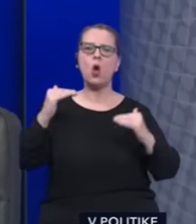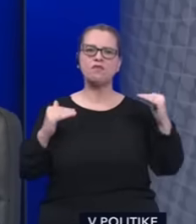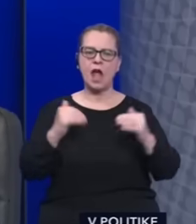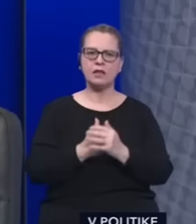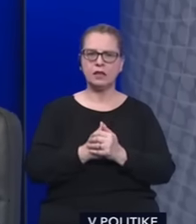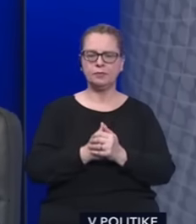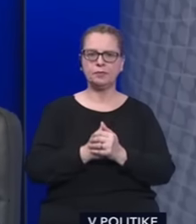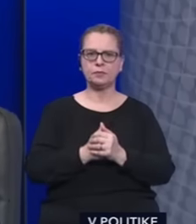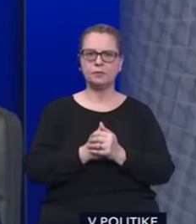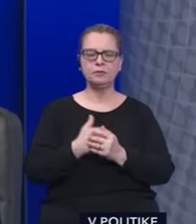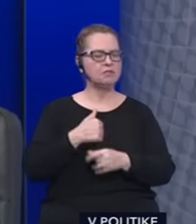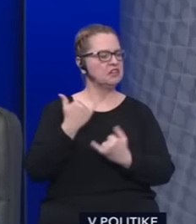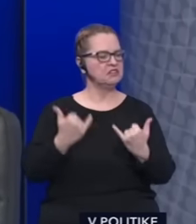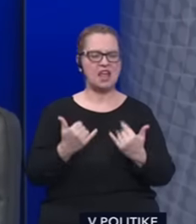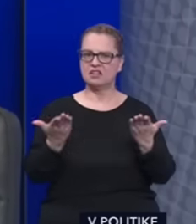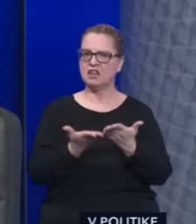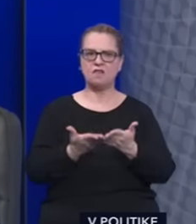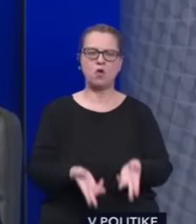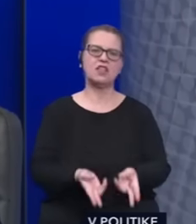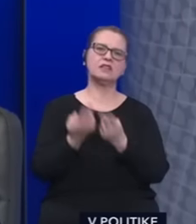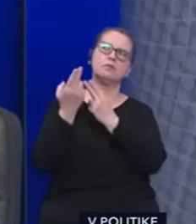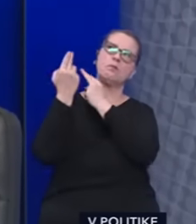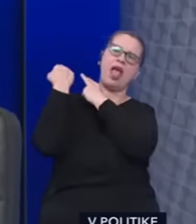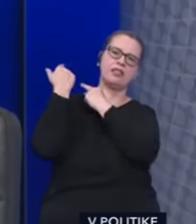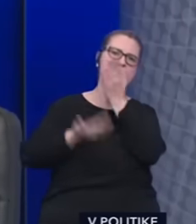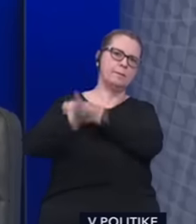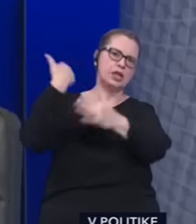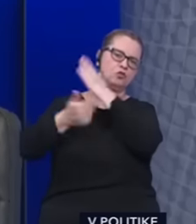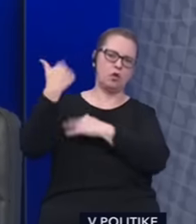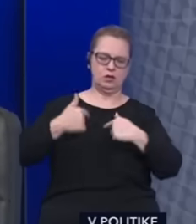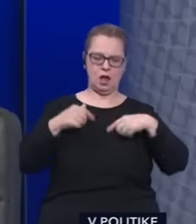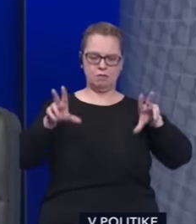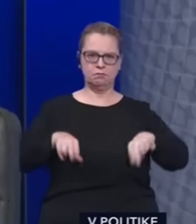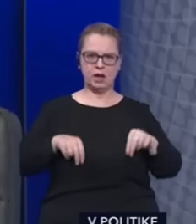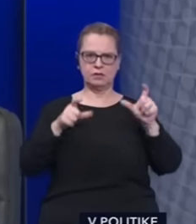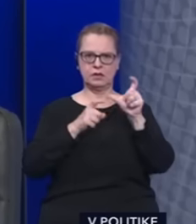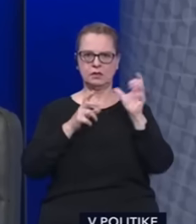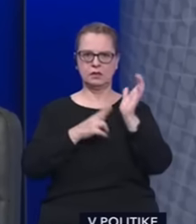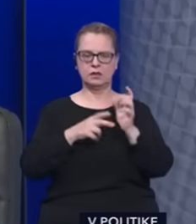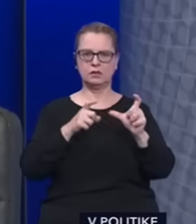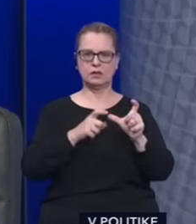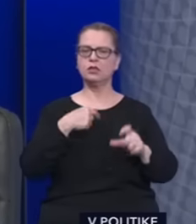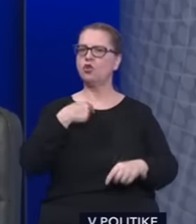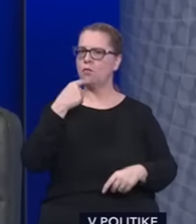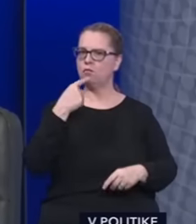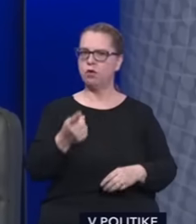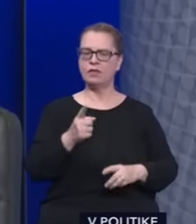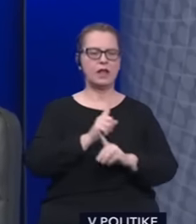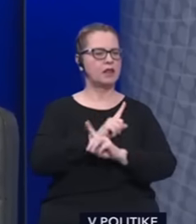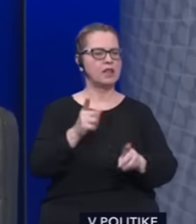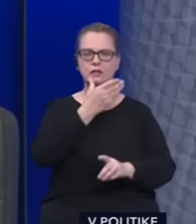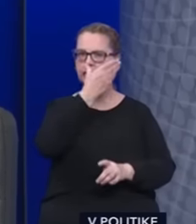nie je na mieste sa vracať do minulosti. A ja ako predseda SNS som povedal, že nesmieme opomínať